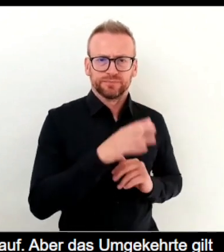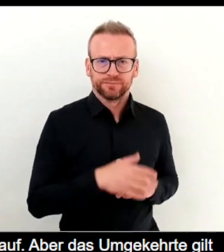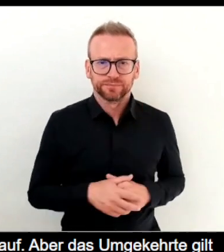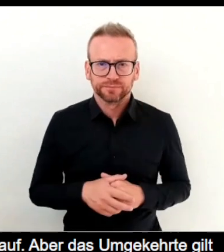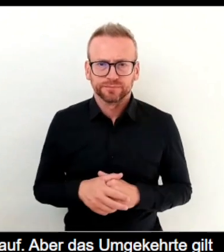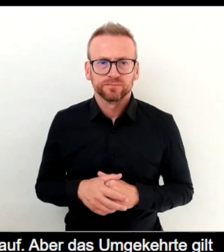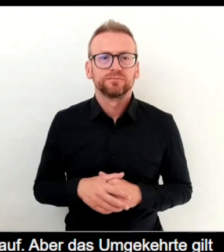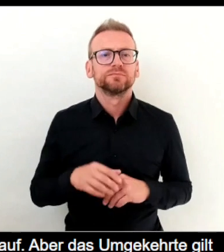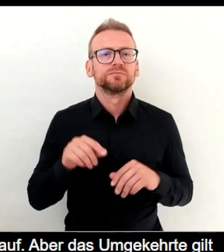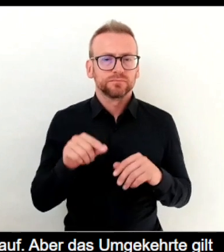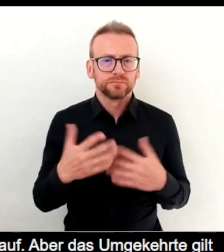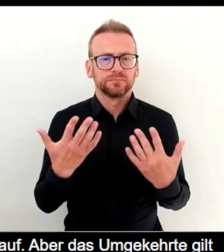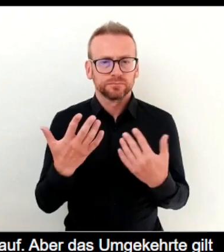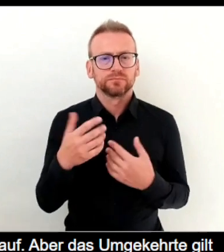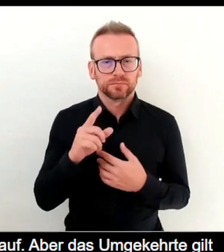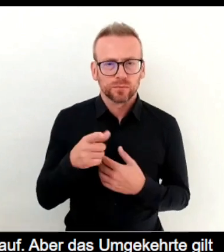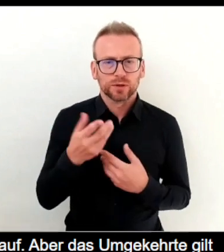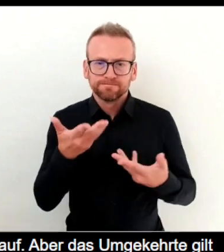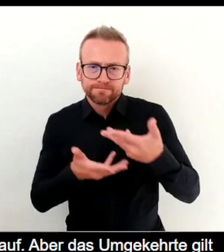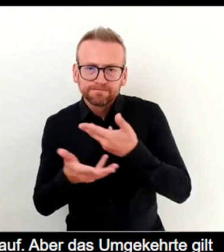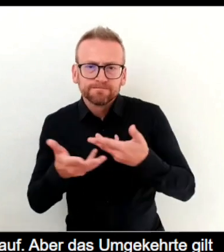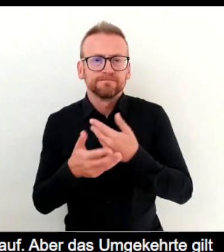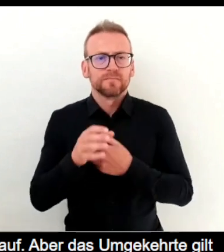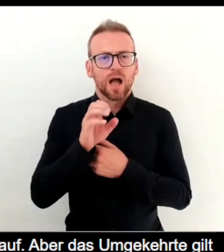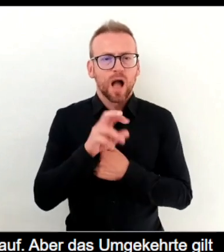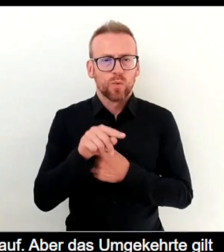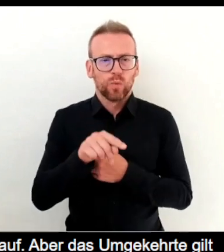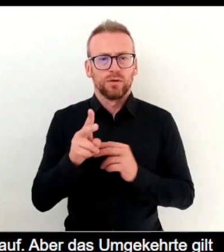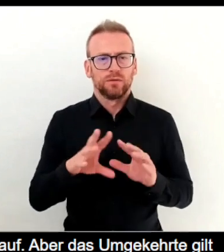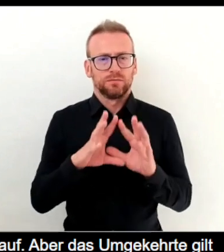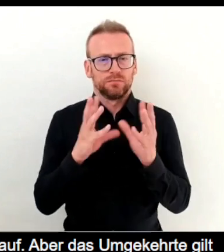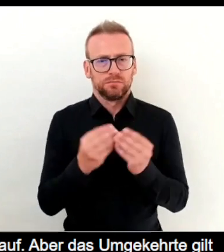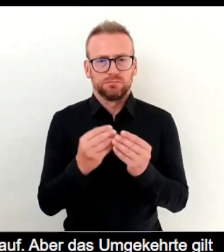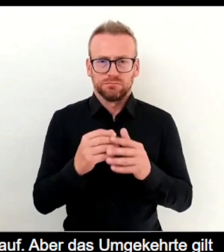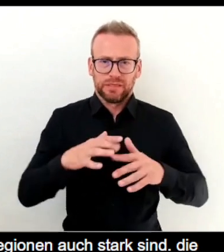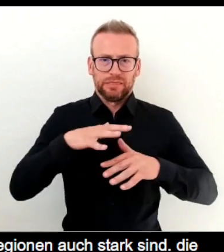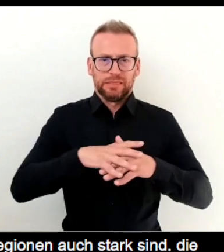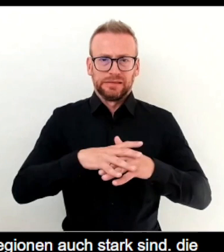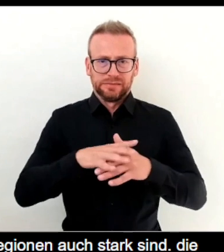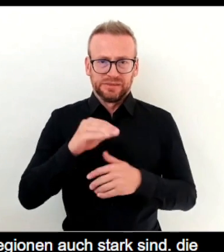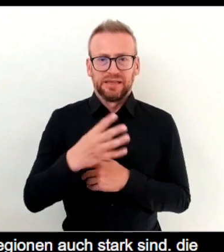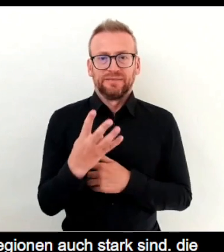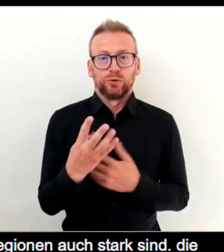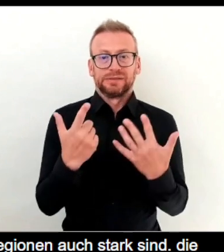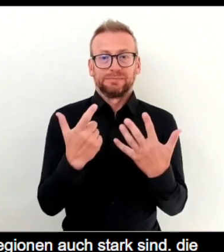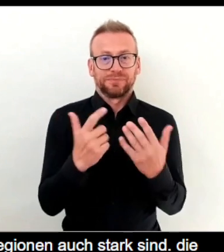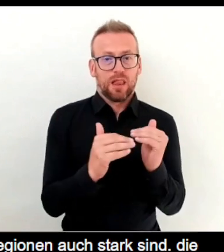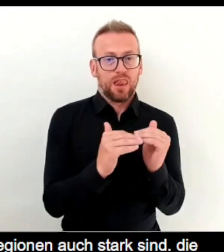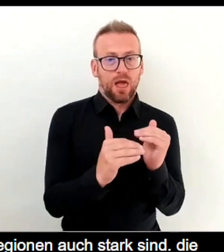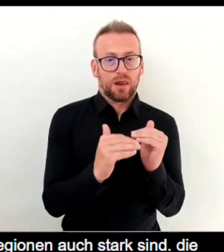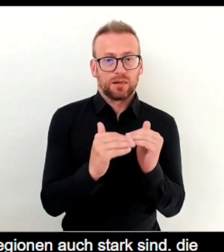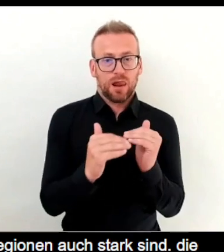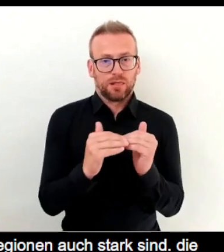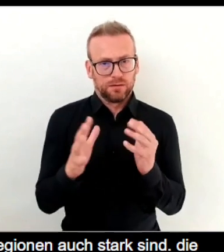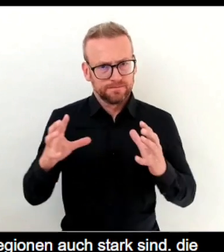sehr darauf achten, dass die gemeinsam hohen Standards beibehalten werden. Es gibt aber auch Partner im indopazifischen Raum, mit denen wir